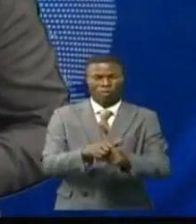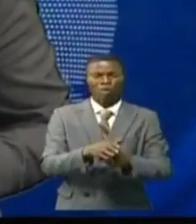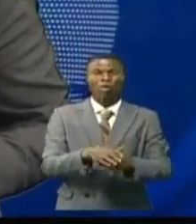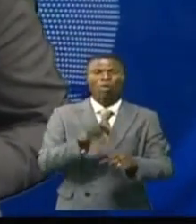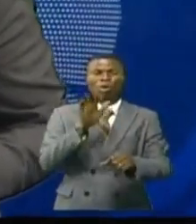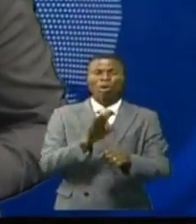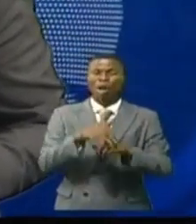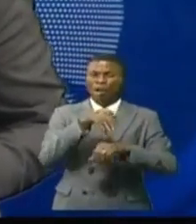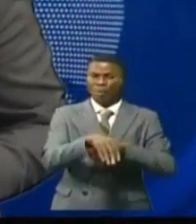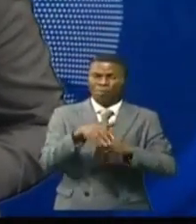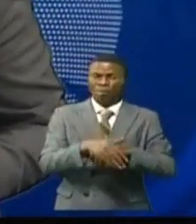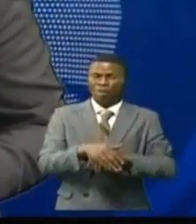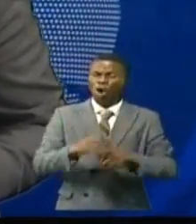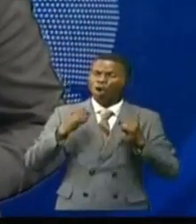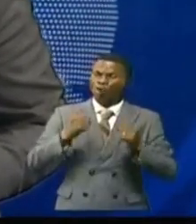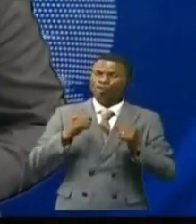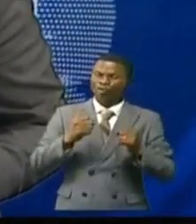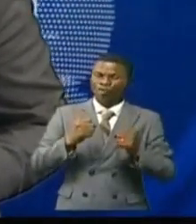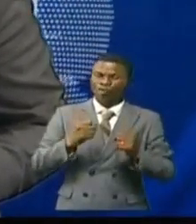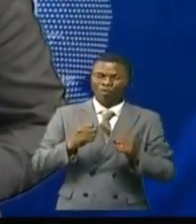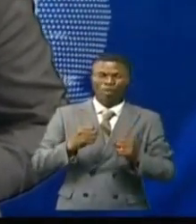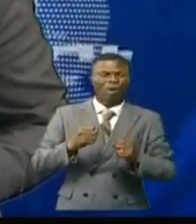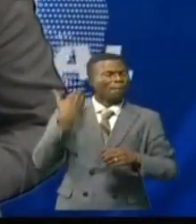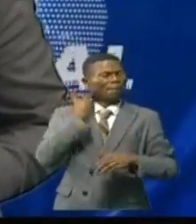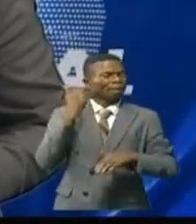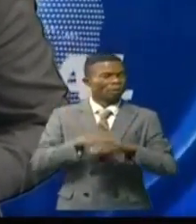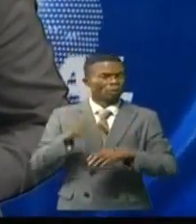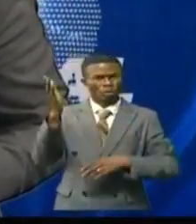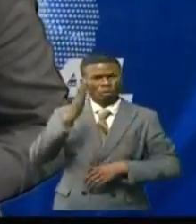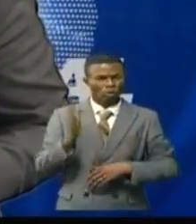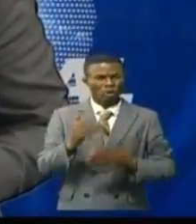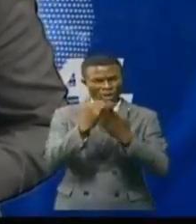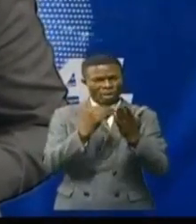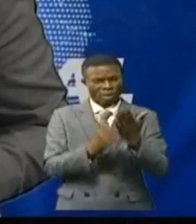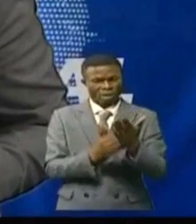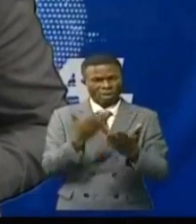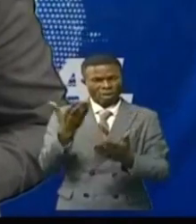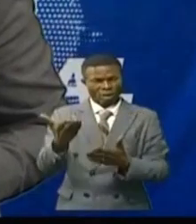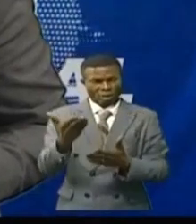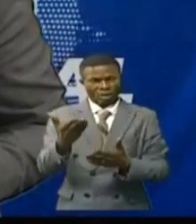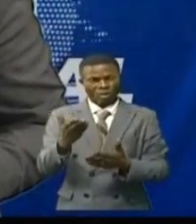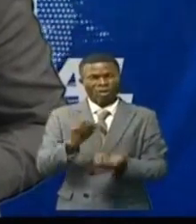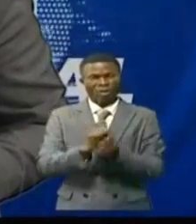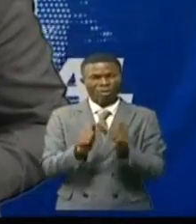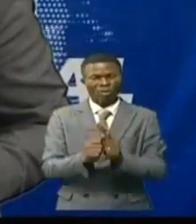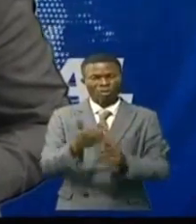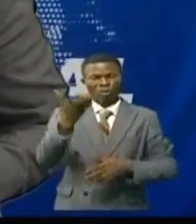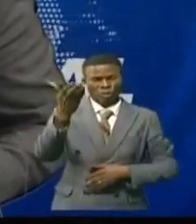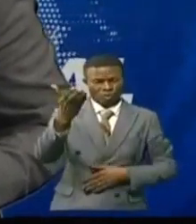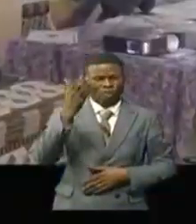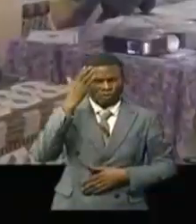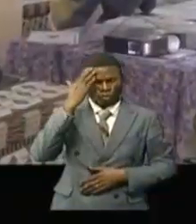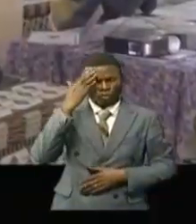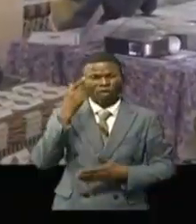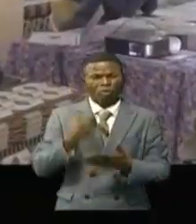manioc qui résistent à une autre maladie ravageuse déjà identifiée, dite striure brune de manioc. Emmanuel la commissaire.